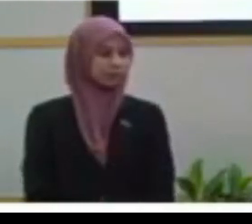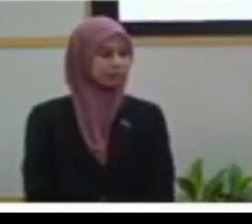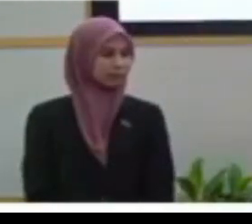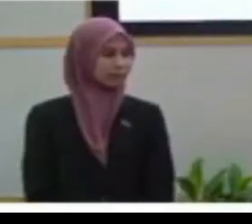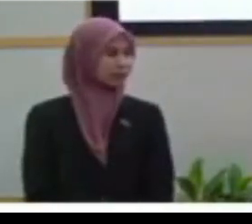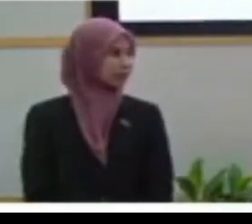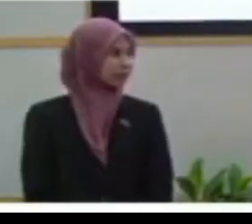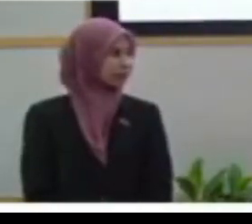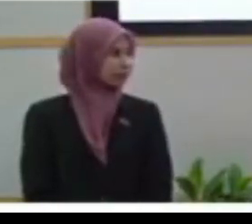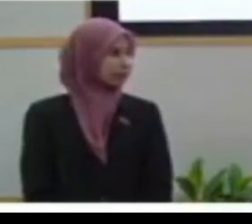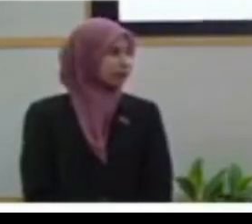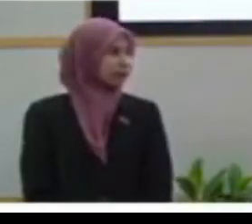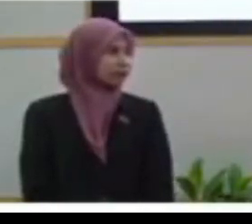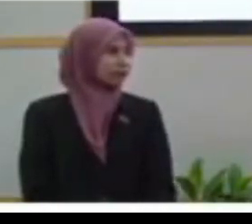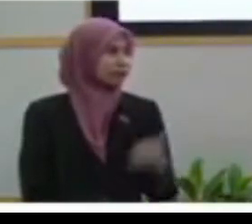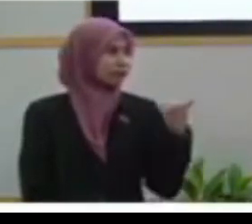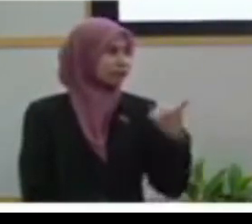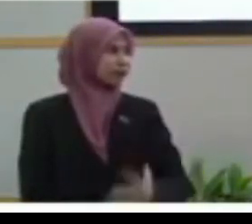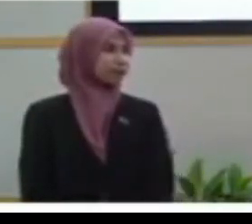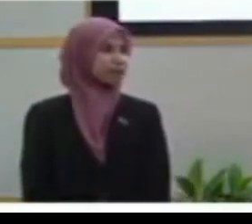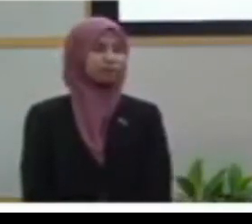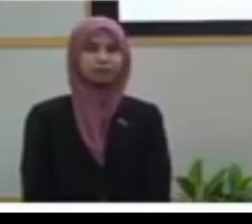ahli majlis kan sekali?